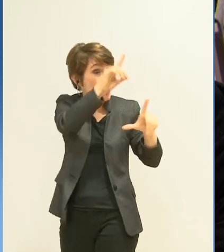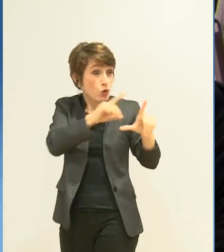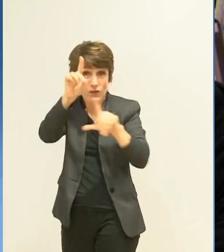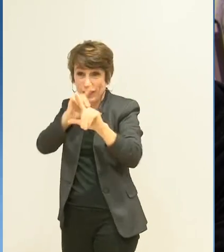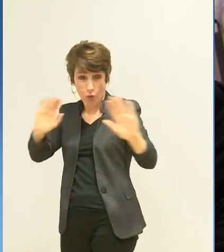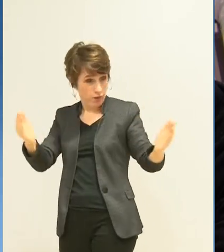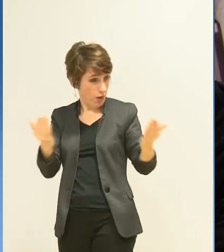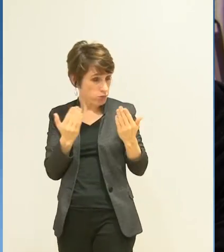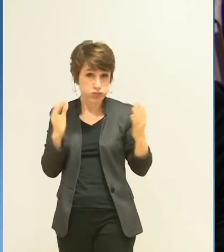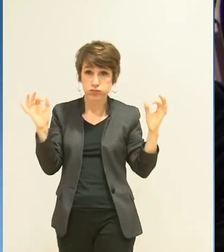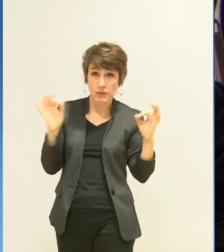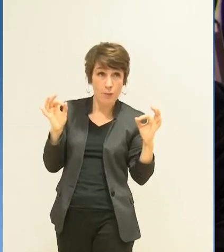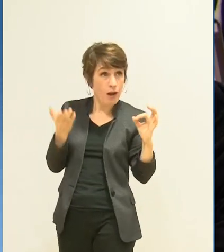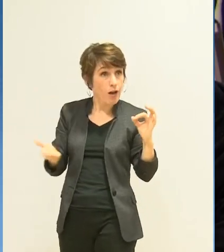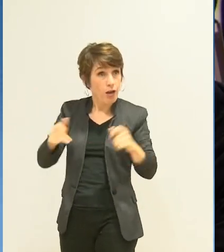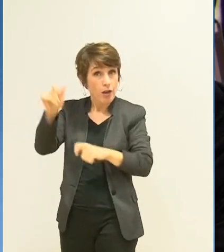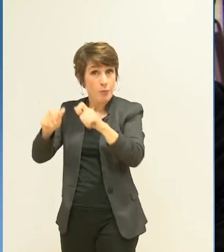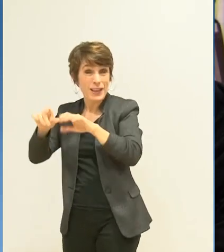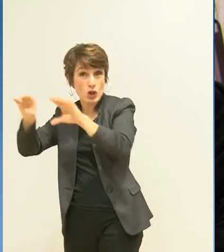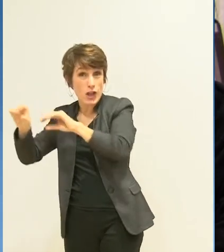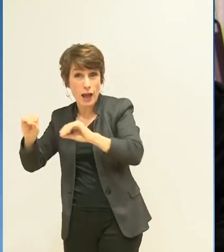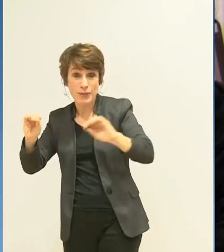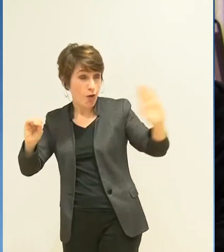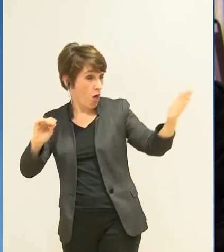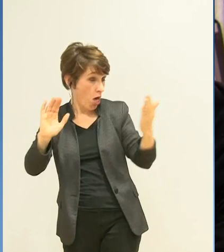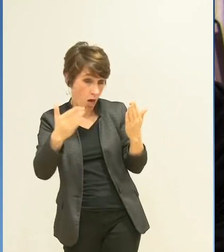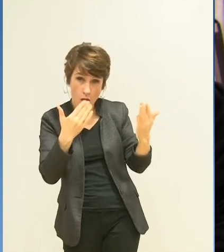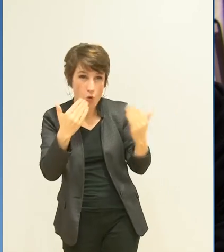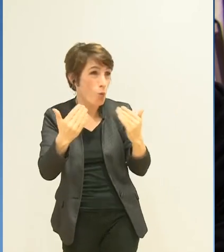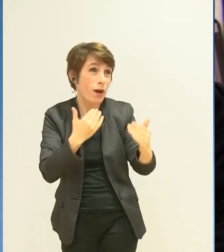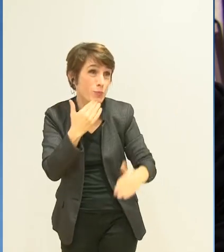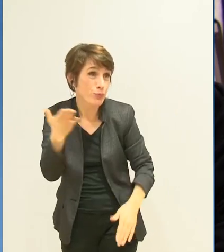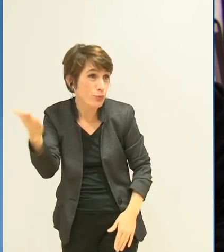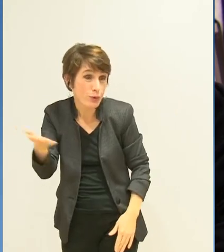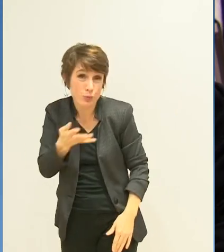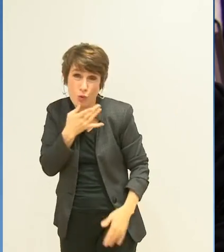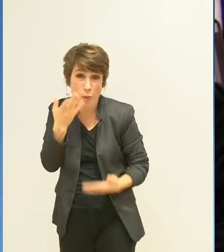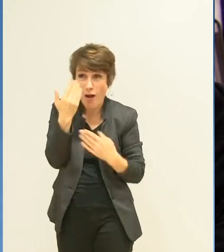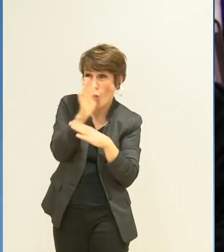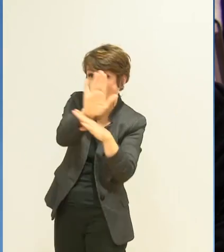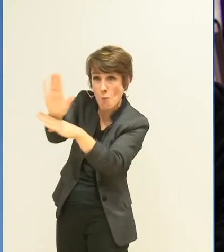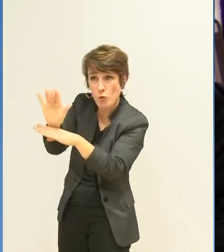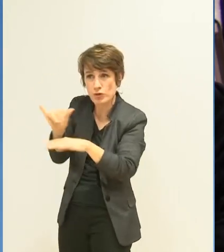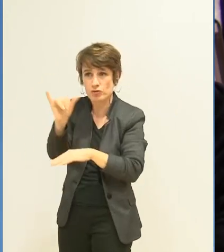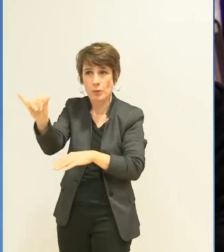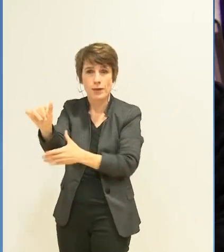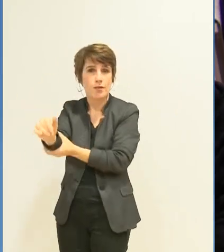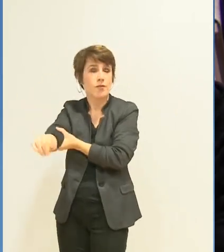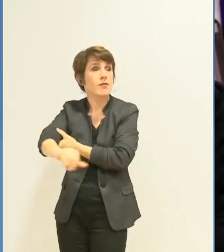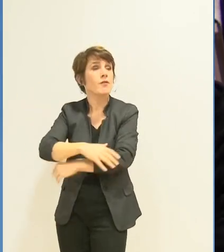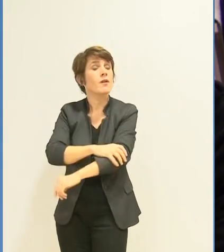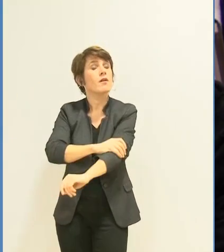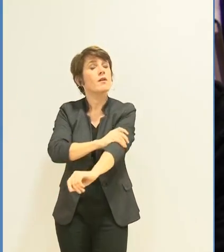parma permettant une comparaison des coûts financiers respectifs des solutions envisageables d'autre